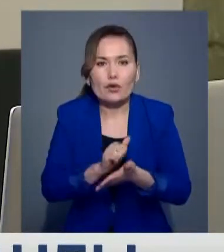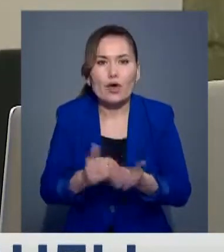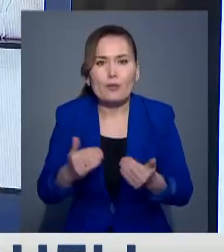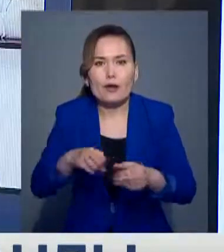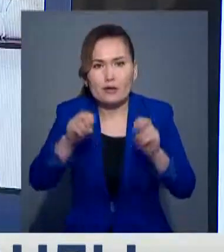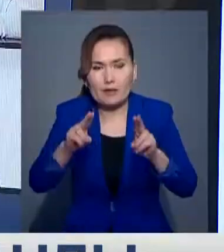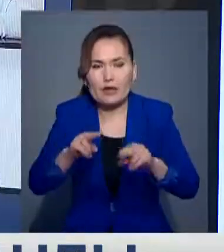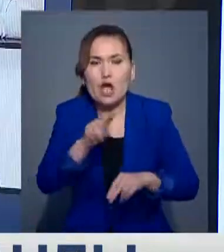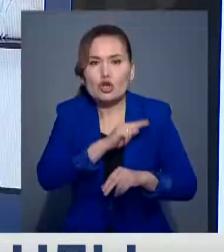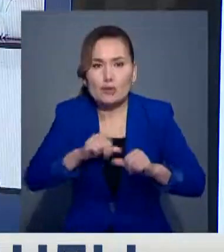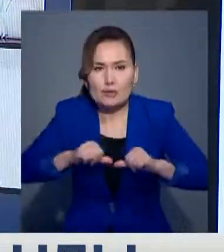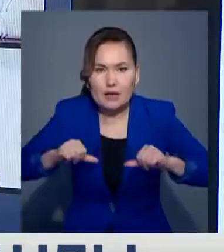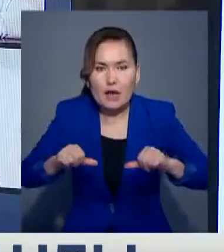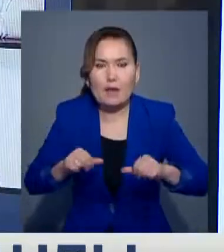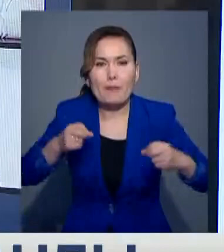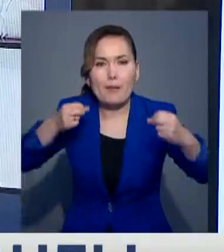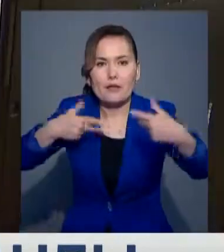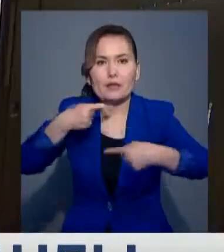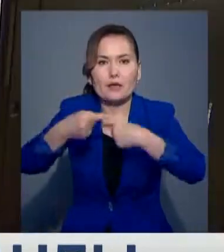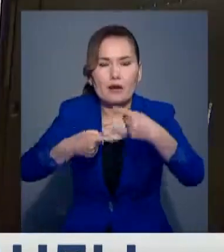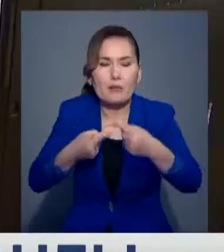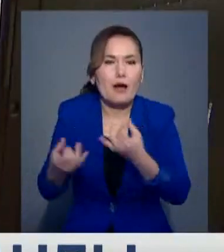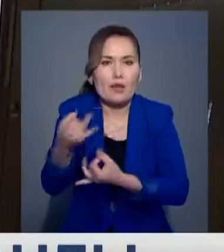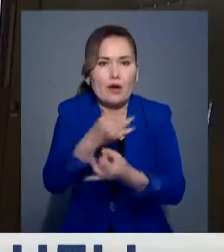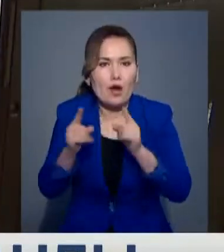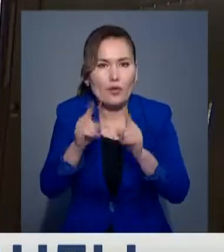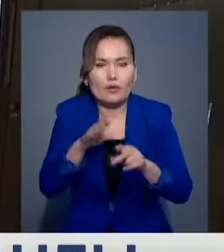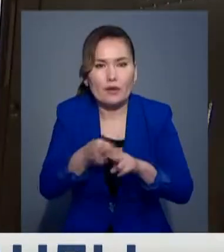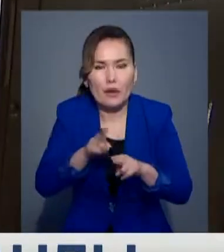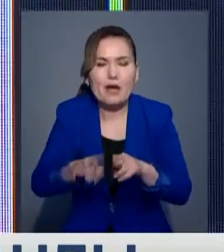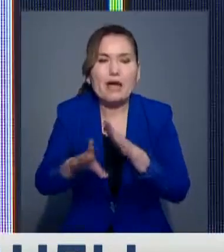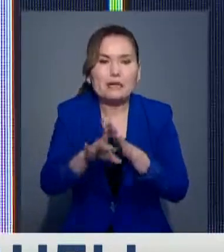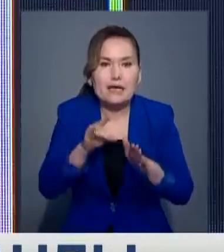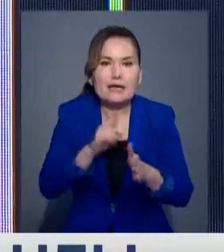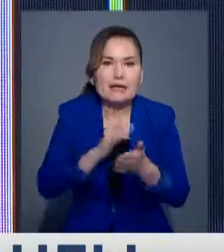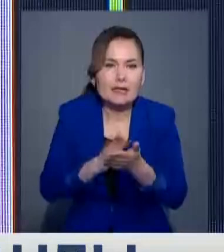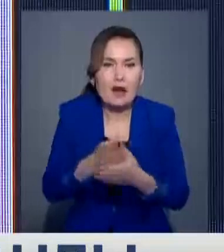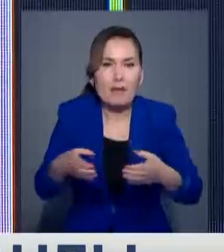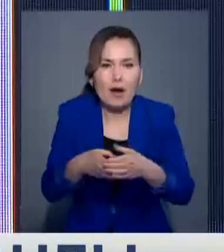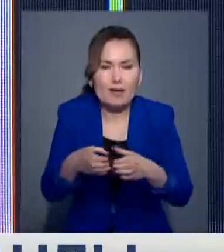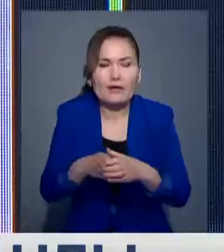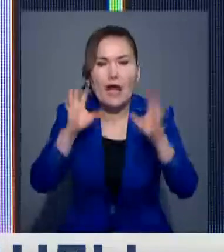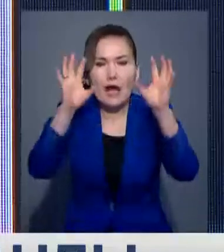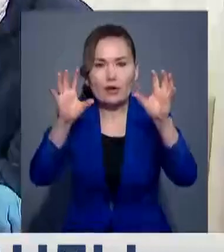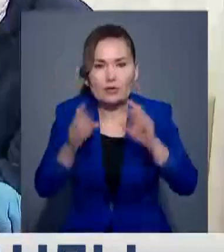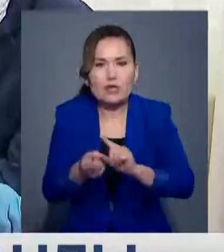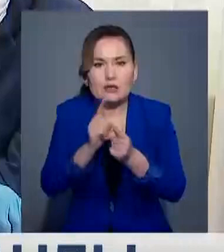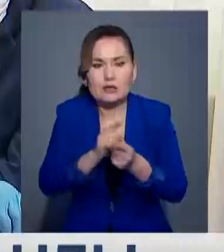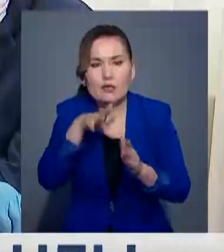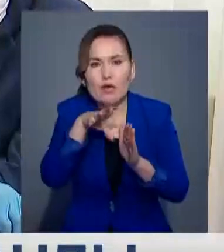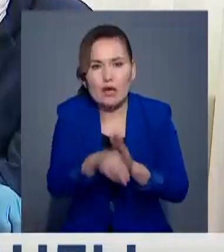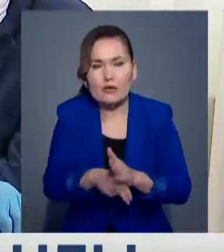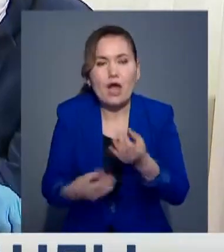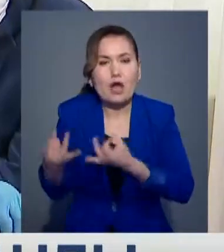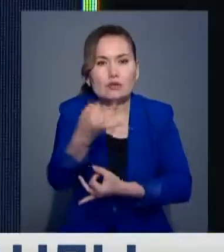бүгін арнайы жұмыс тобы бейне байланыс арқылы талқылады. Ол жерде сайлау және саяси партиялар туралы заңдарға өзгеріс